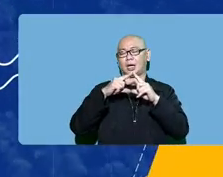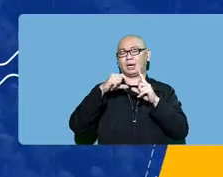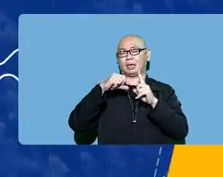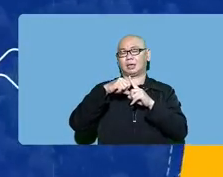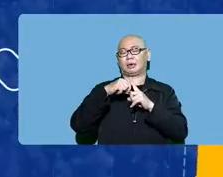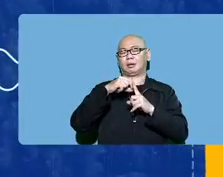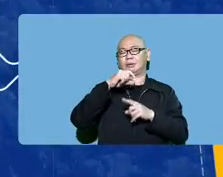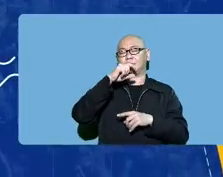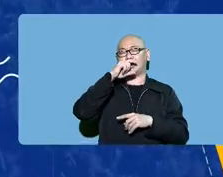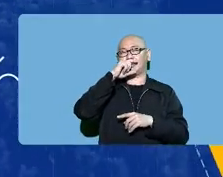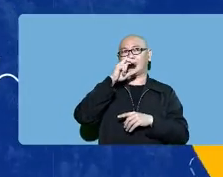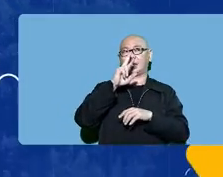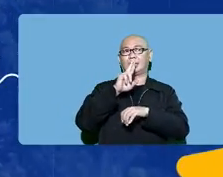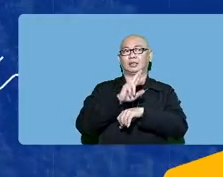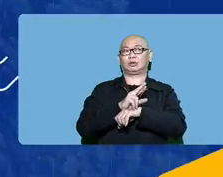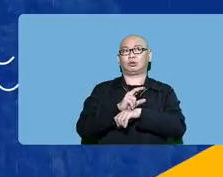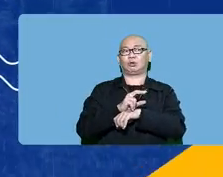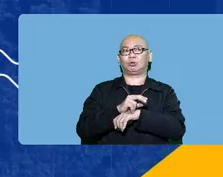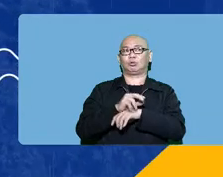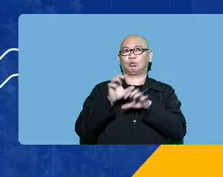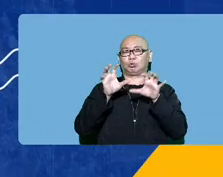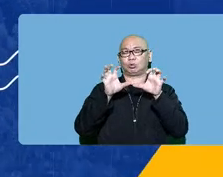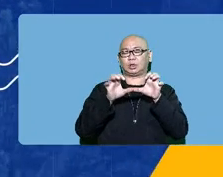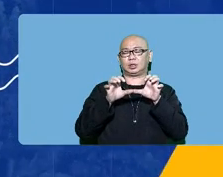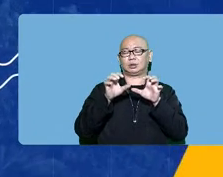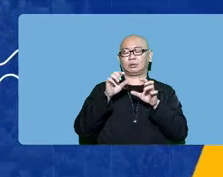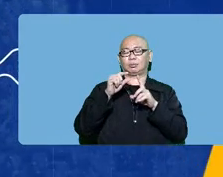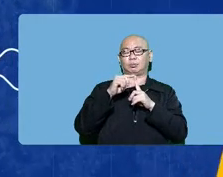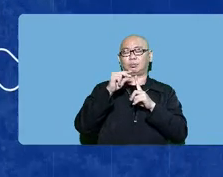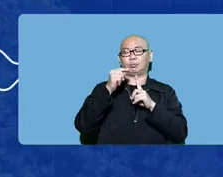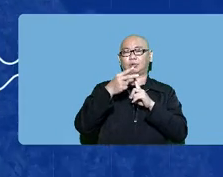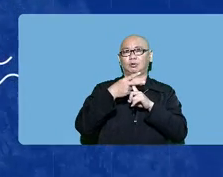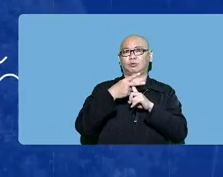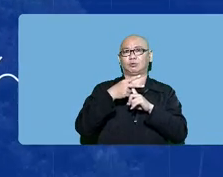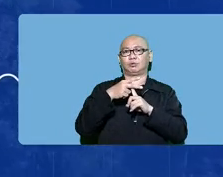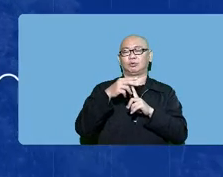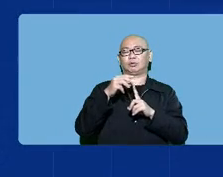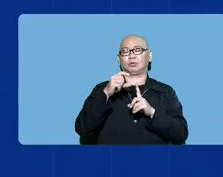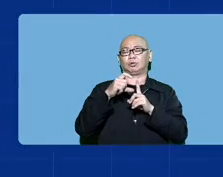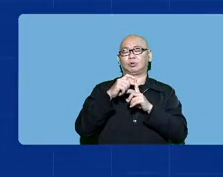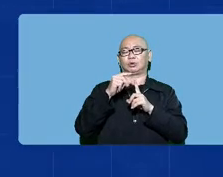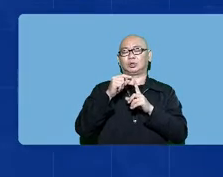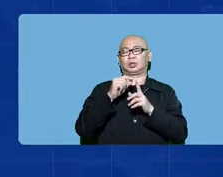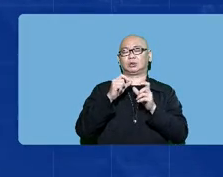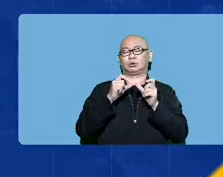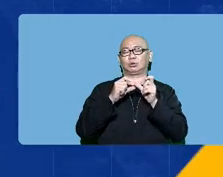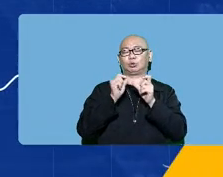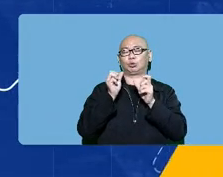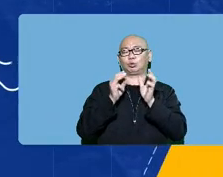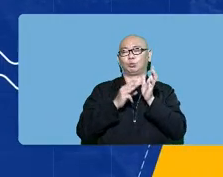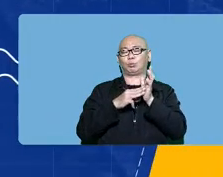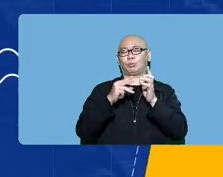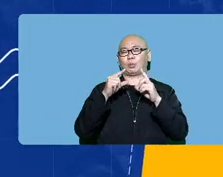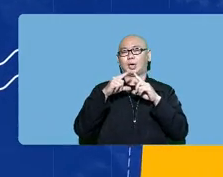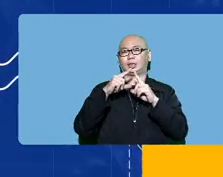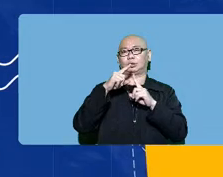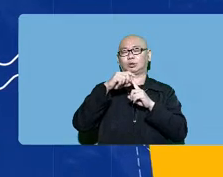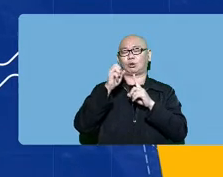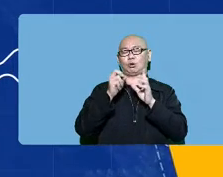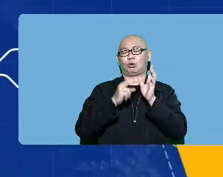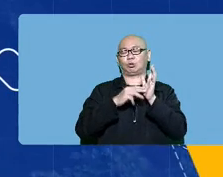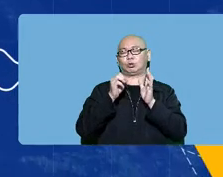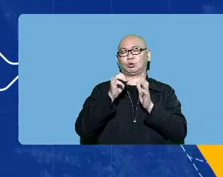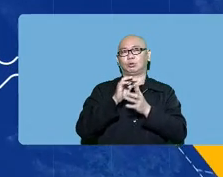juga Bapak Rektor UNES, Prof. Dr. S. Martono, MSI, yang